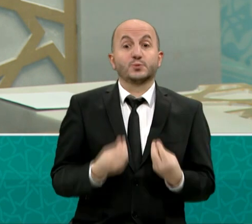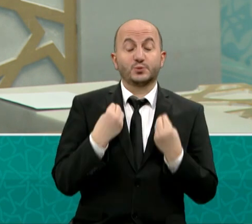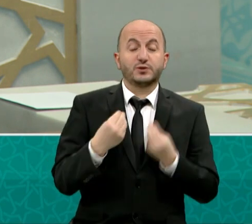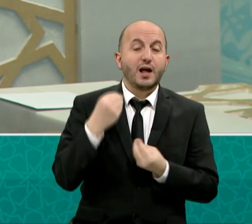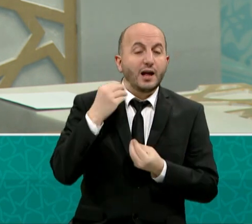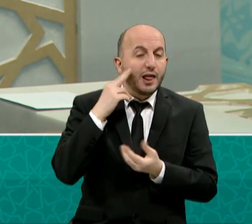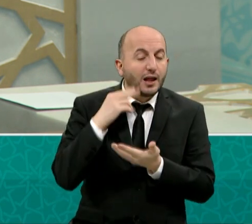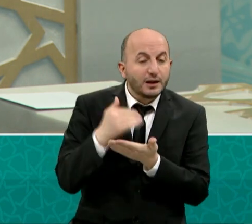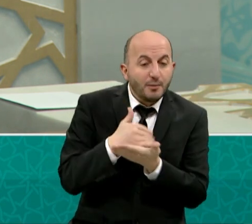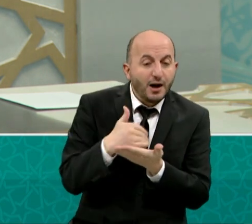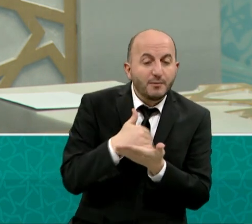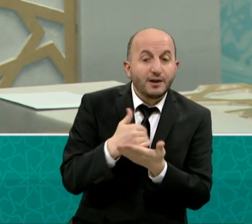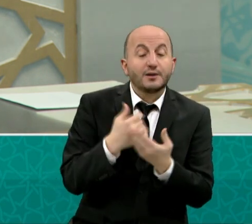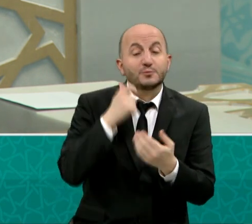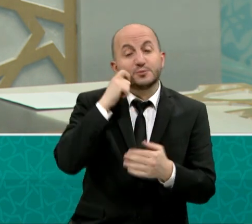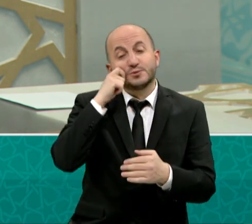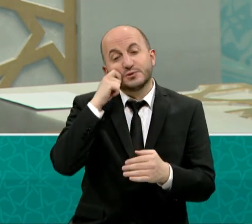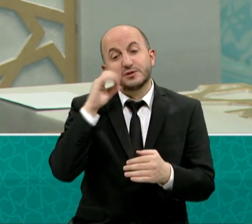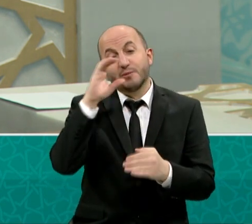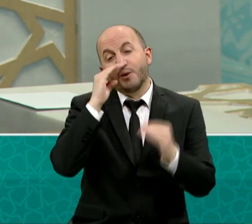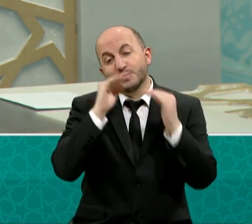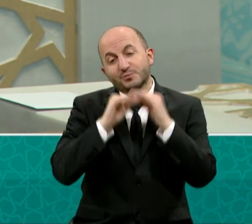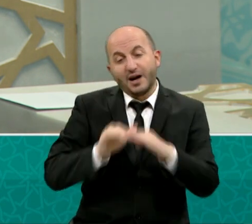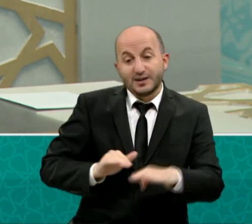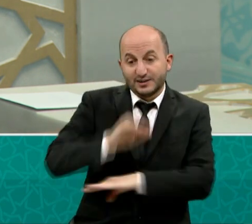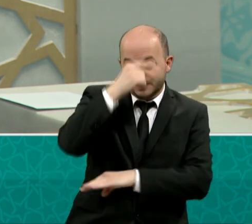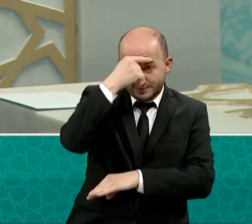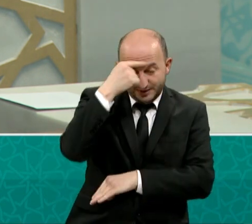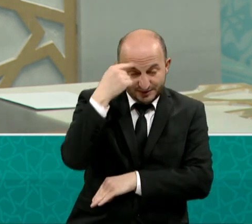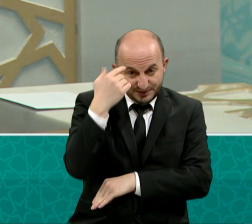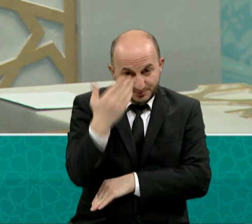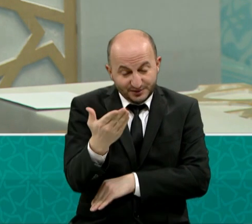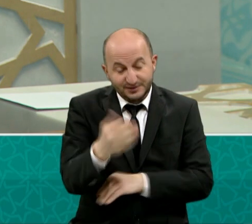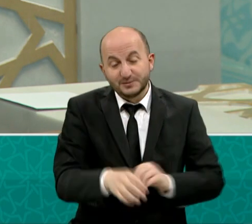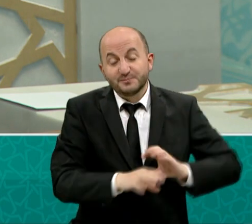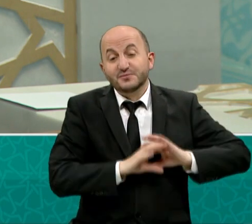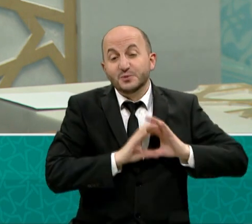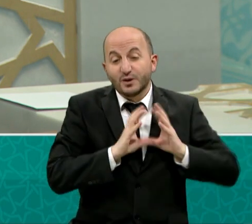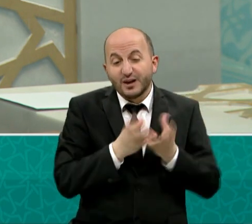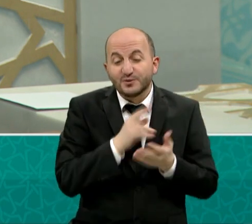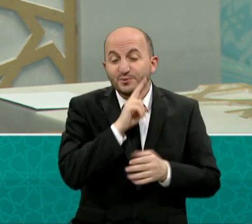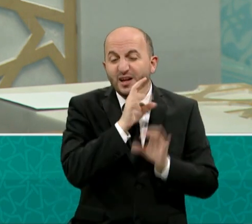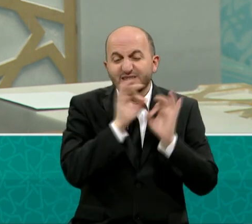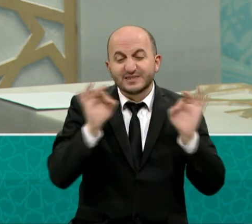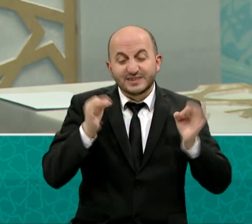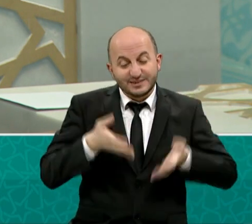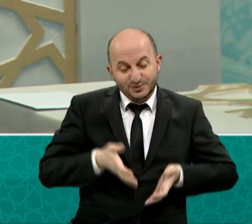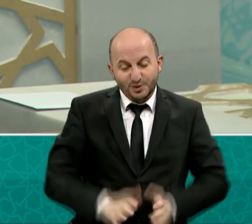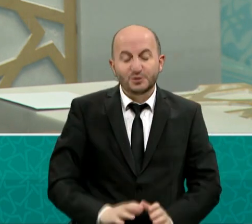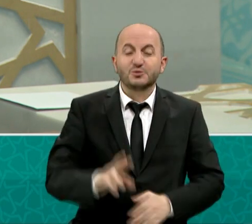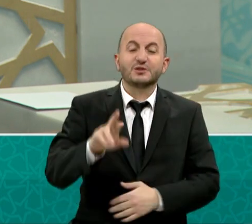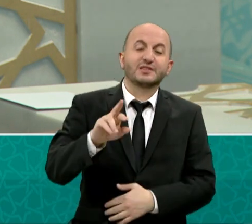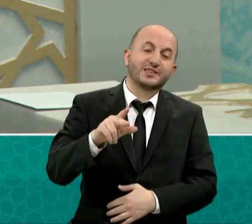amel, Müslümanca bir hayat nasip eylesin. Dünyaya günahsız, tertemiz geldiğimiz